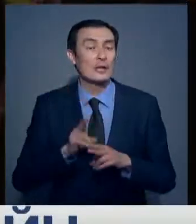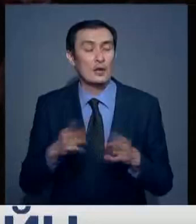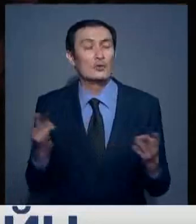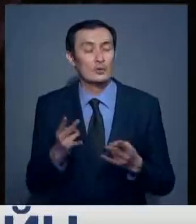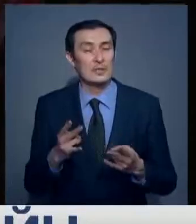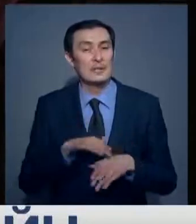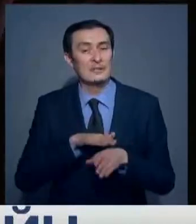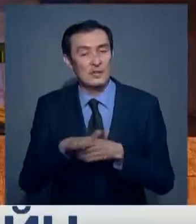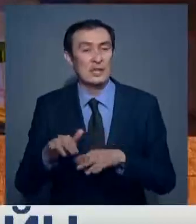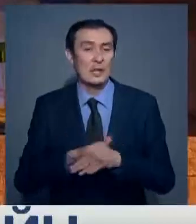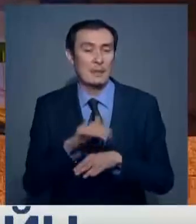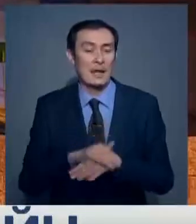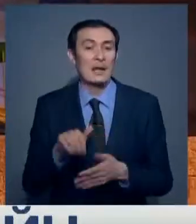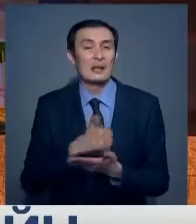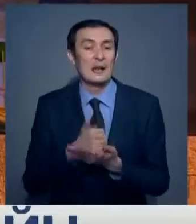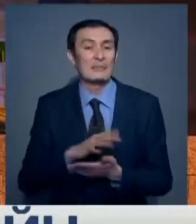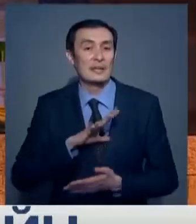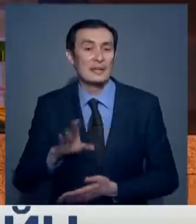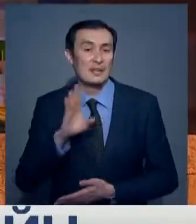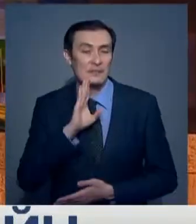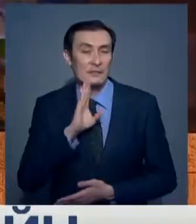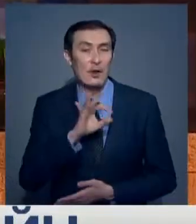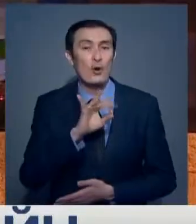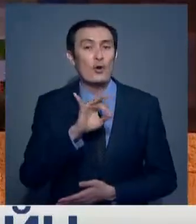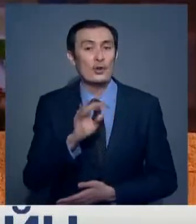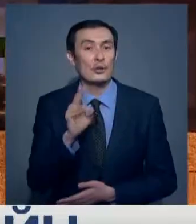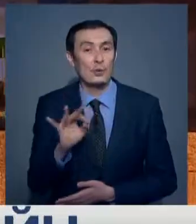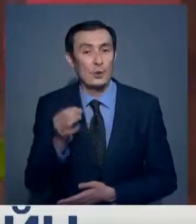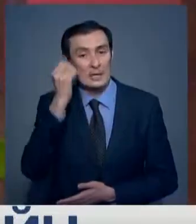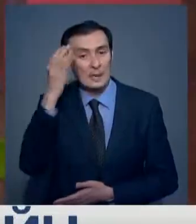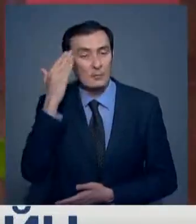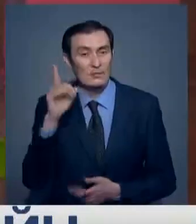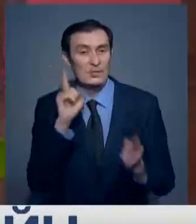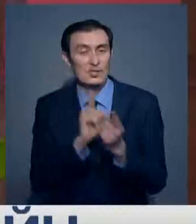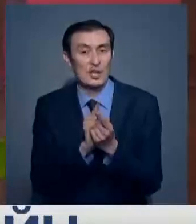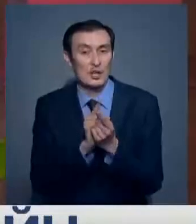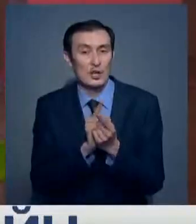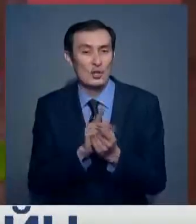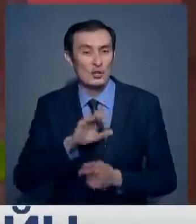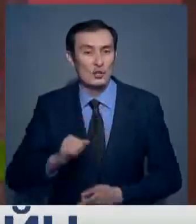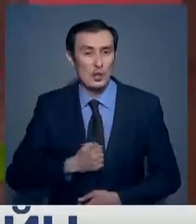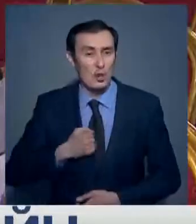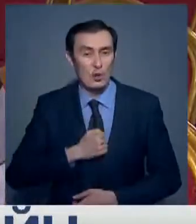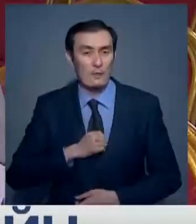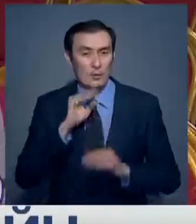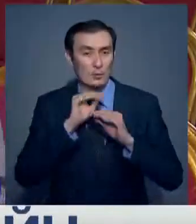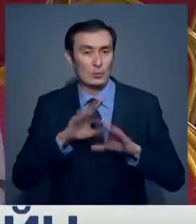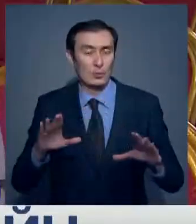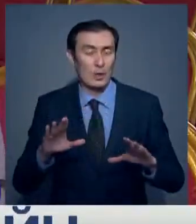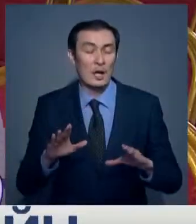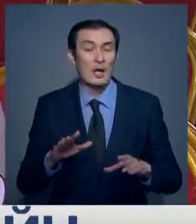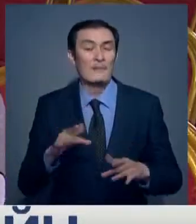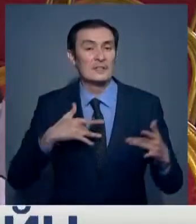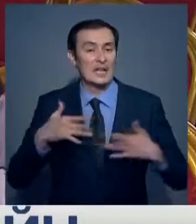добро. Главная героиня японской легенды – девочка Урико, которая встречает злого духа Аманадзяку. В репертуаре театра